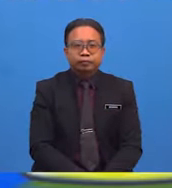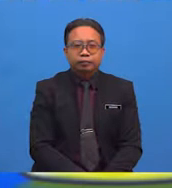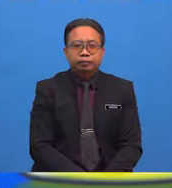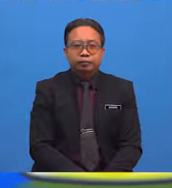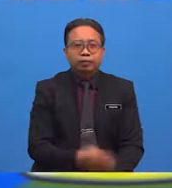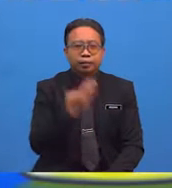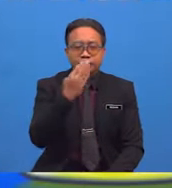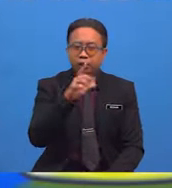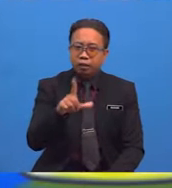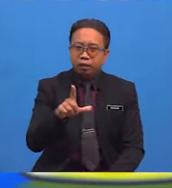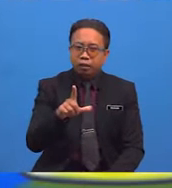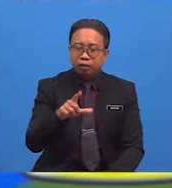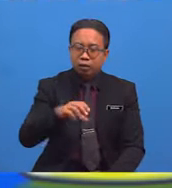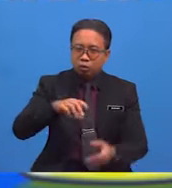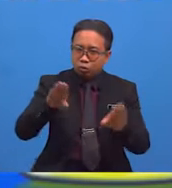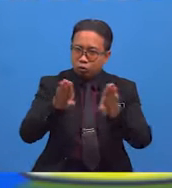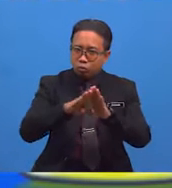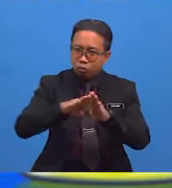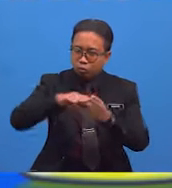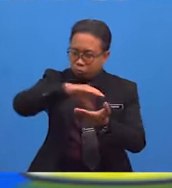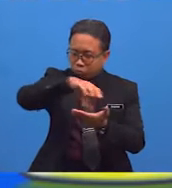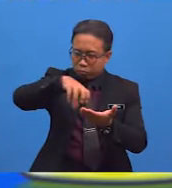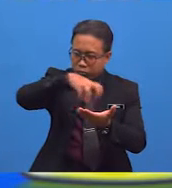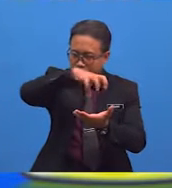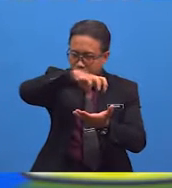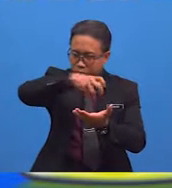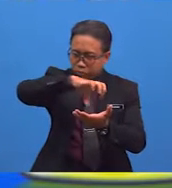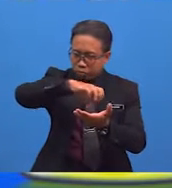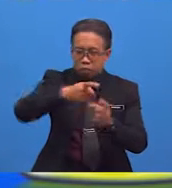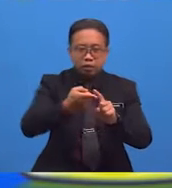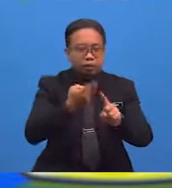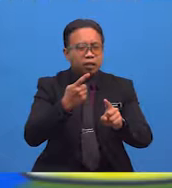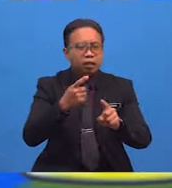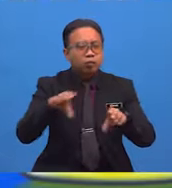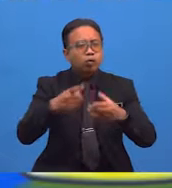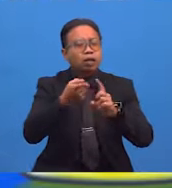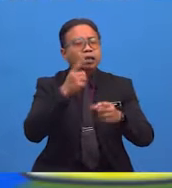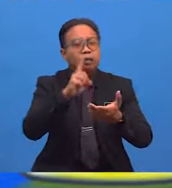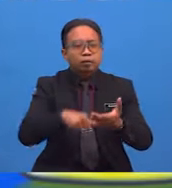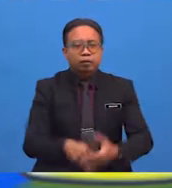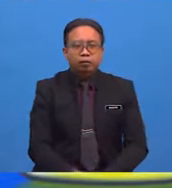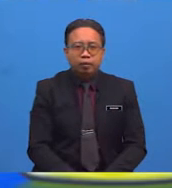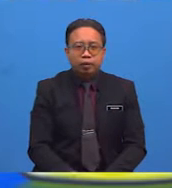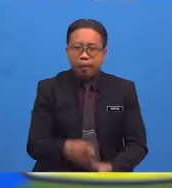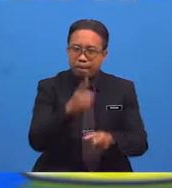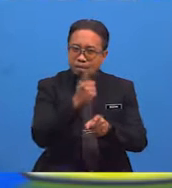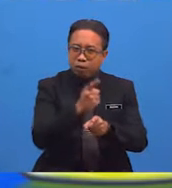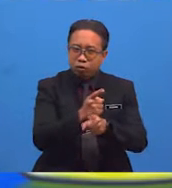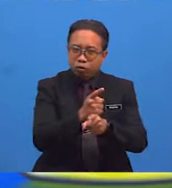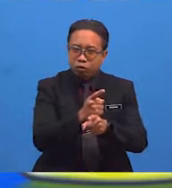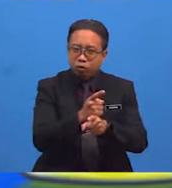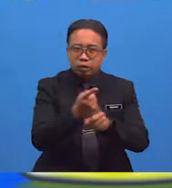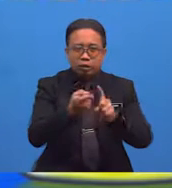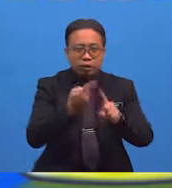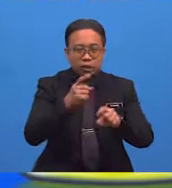Baiklah. Penutup botol jam ini diperbuat daripada apa? Betul, diperbuat